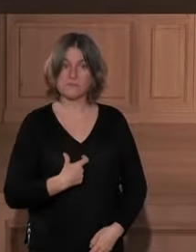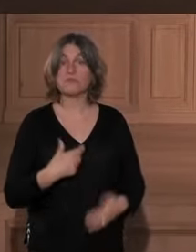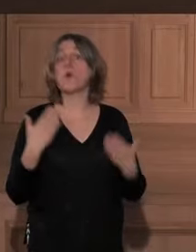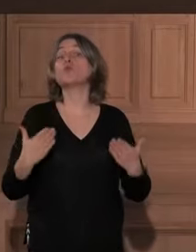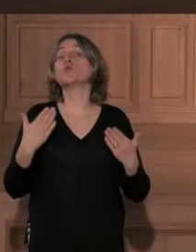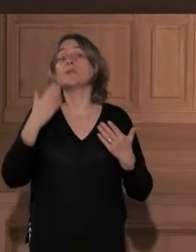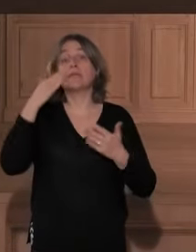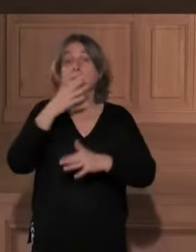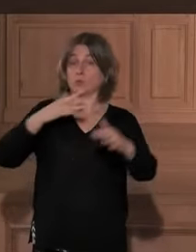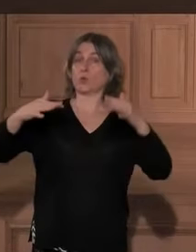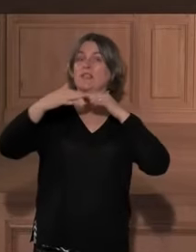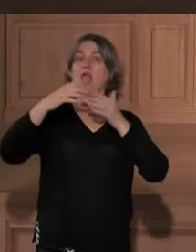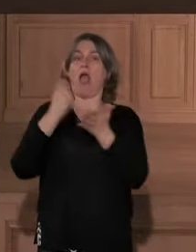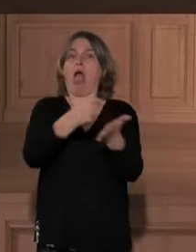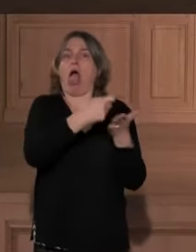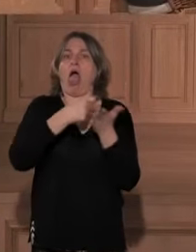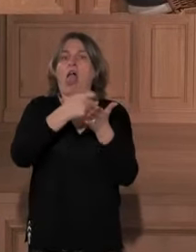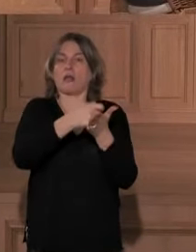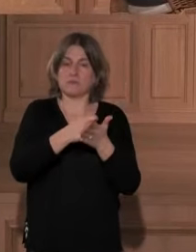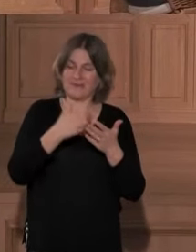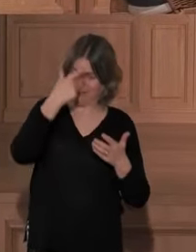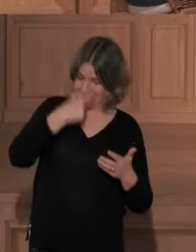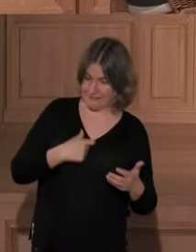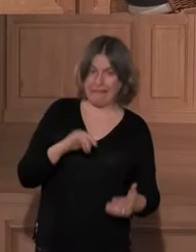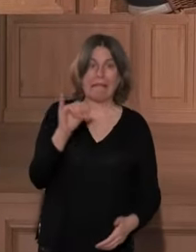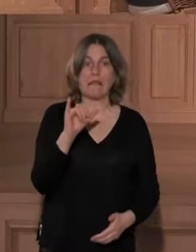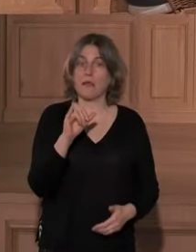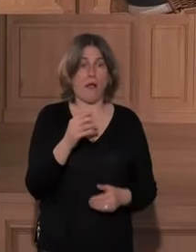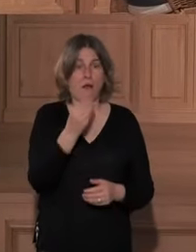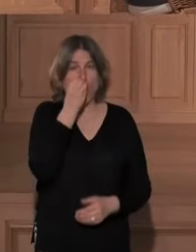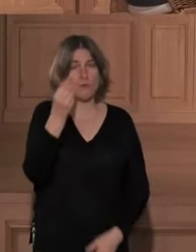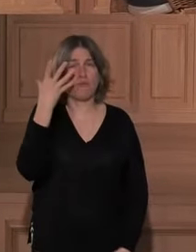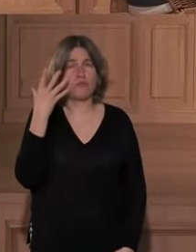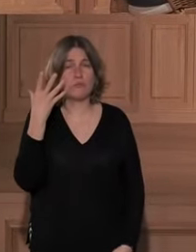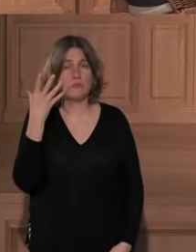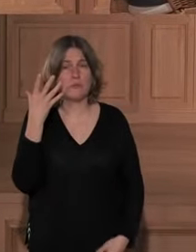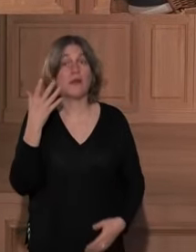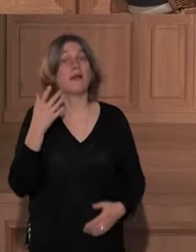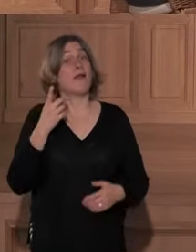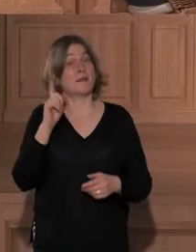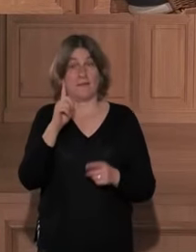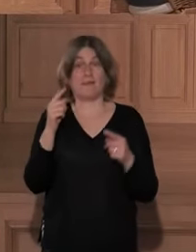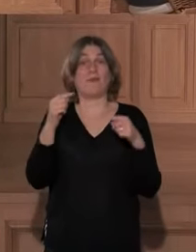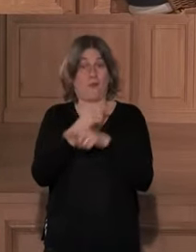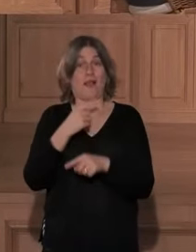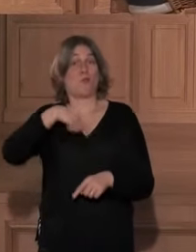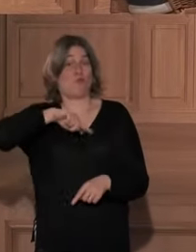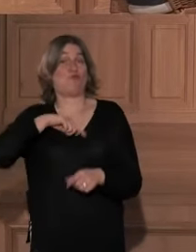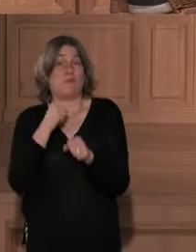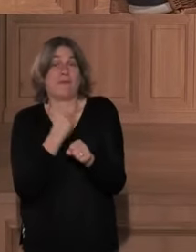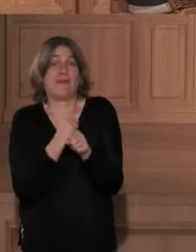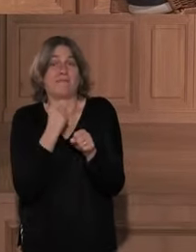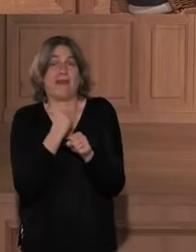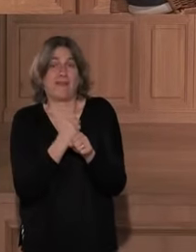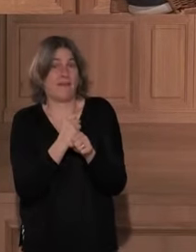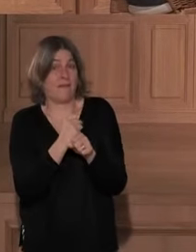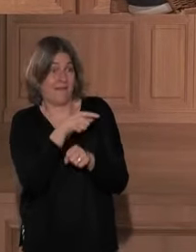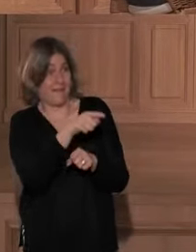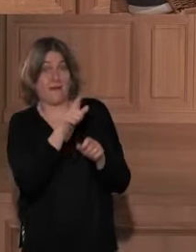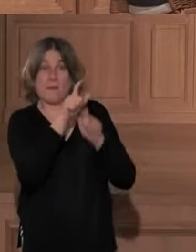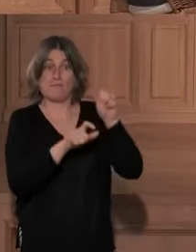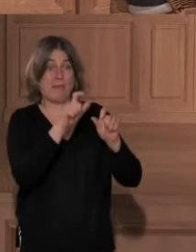et de surconsommation, on s'en fout un peu. Dans la réalité, c'est ça. Dans notre travail avec les autistes, avec les personnes en situation d'autisme, tu ne peux